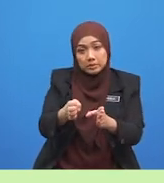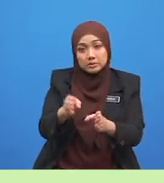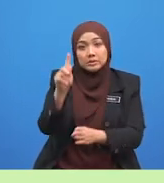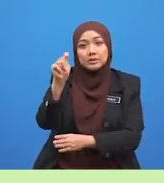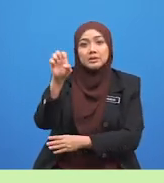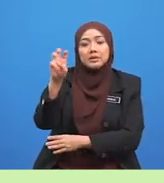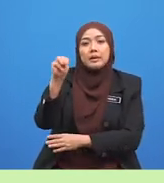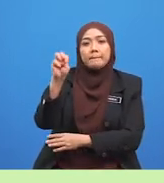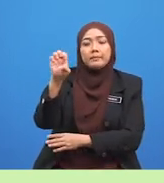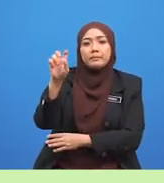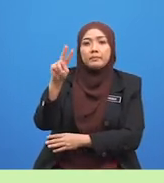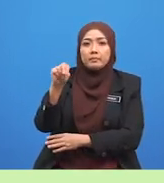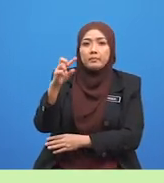Cenderung.